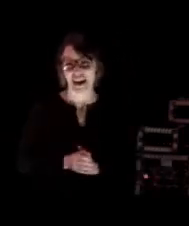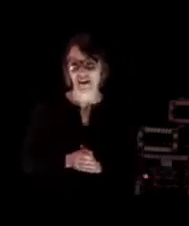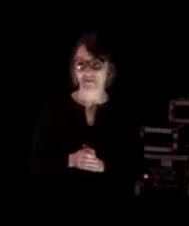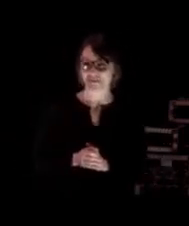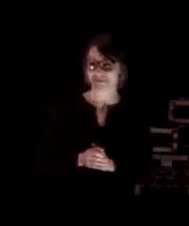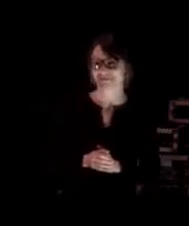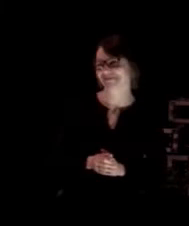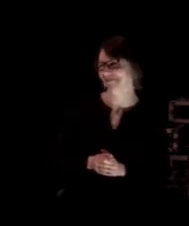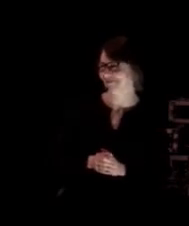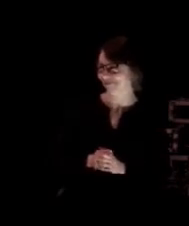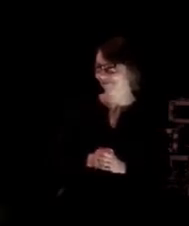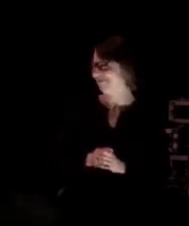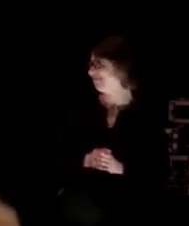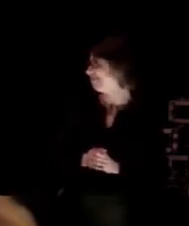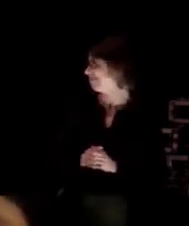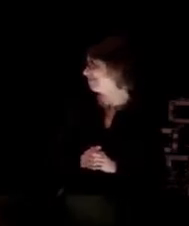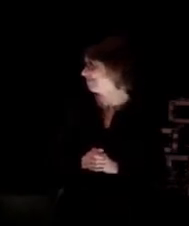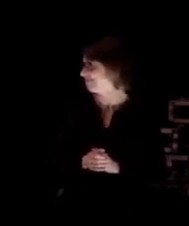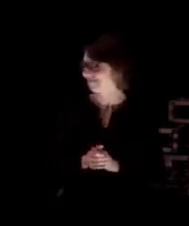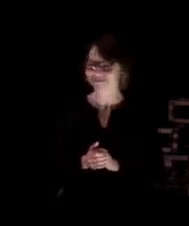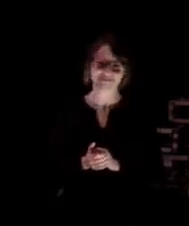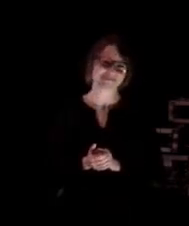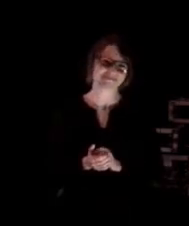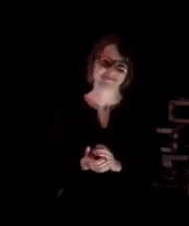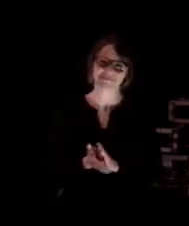kan jeg love deg.